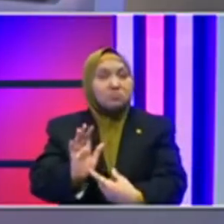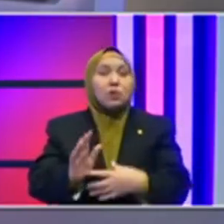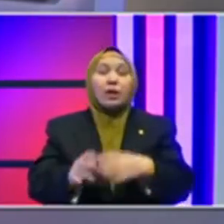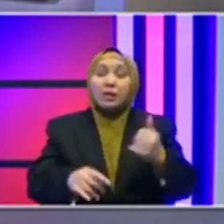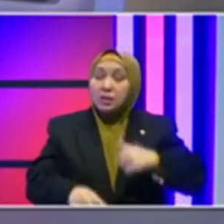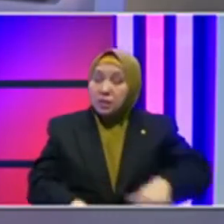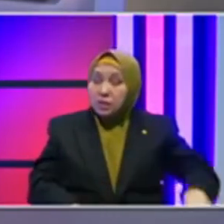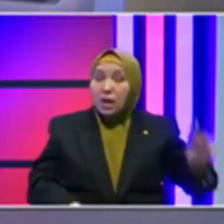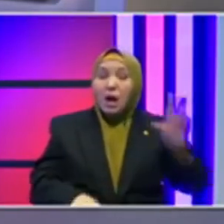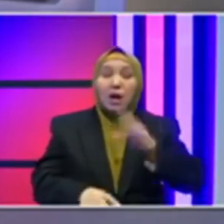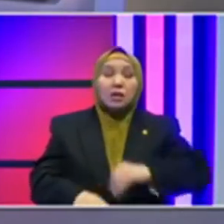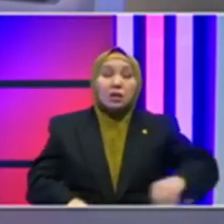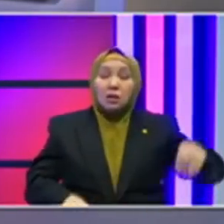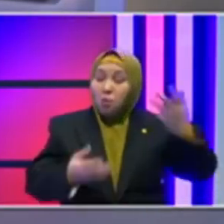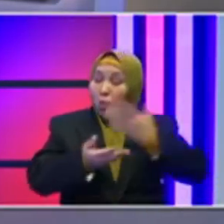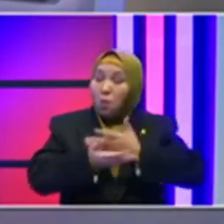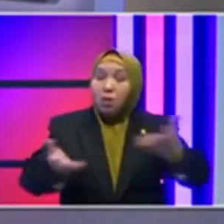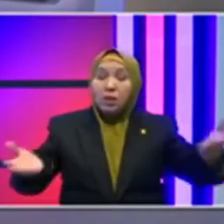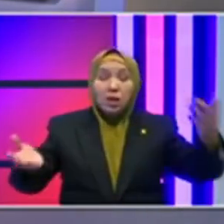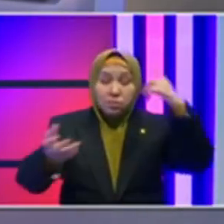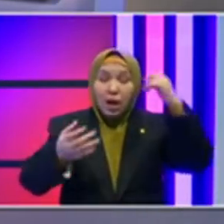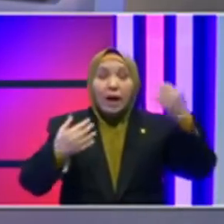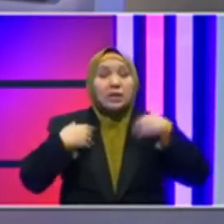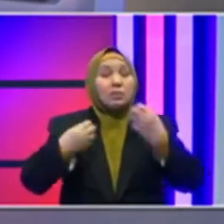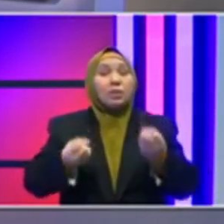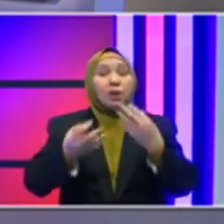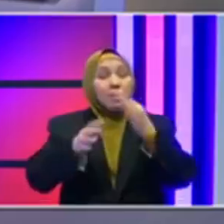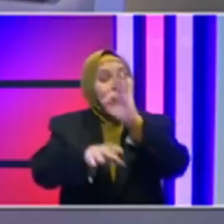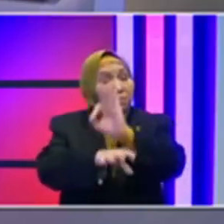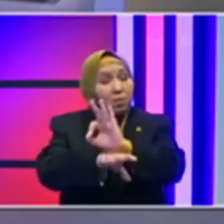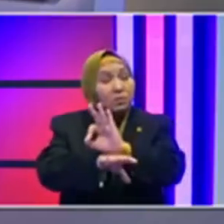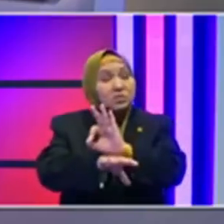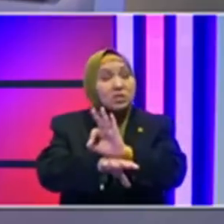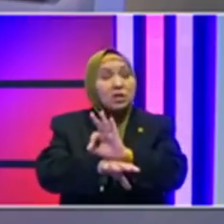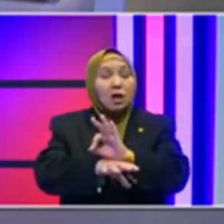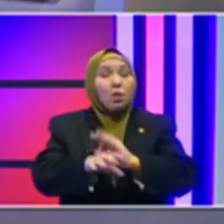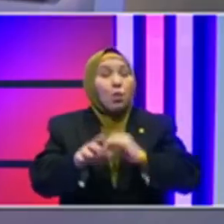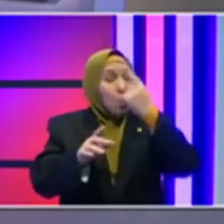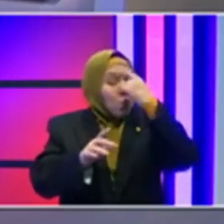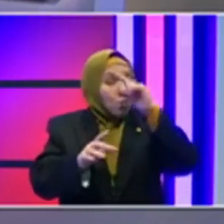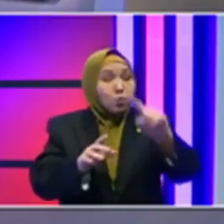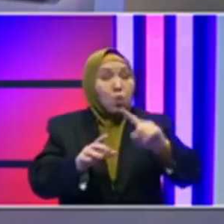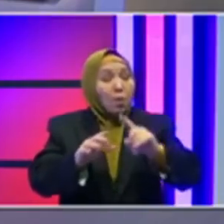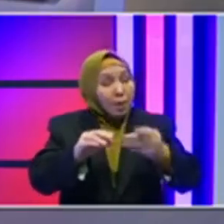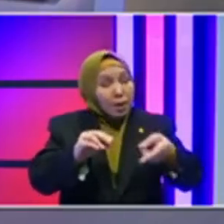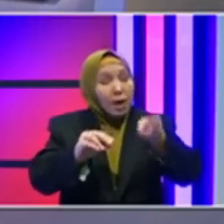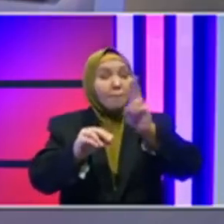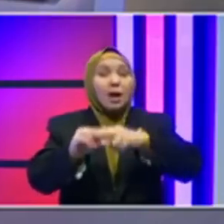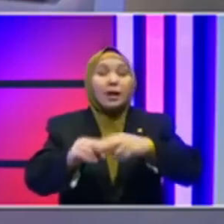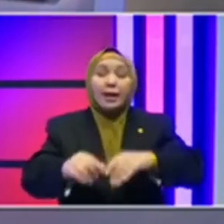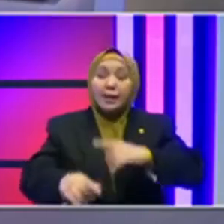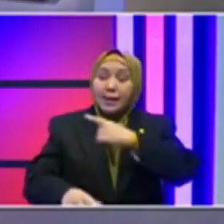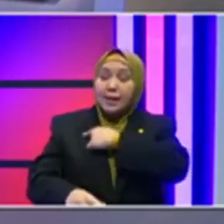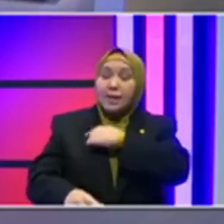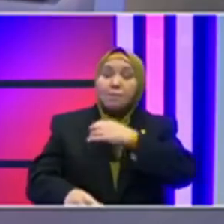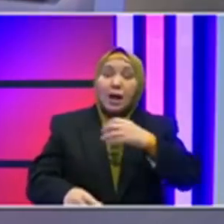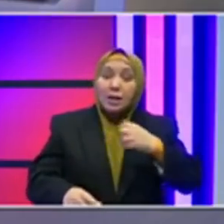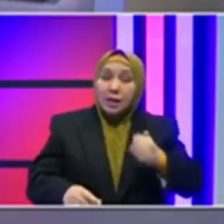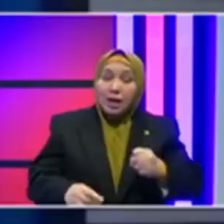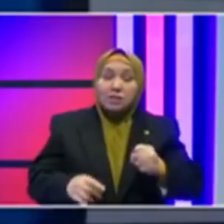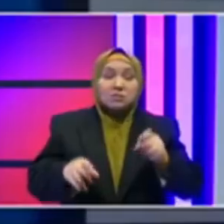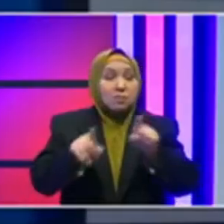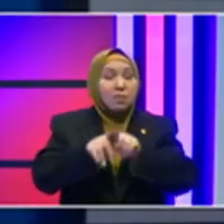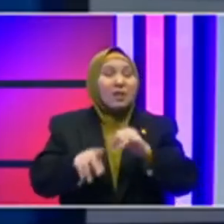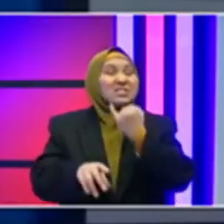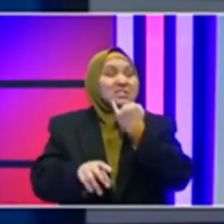Allah Subhanahu Wa Ta'ala ada beberapa fungsinya antaranya adalah untuk meningkatkan keimanan sebagaimana Bani